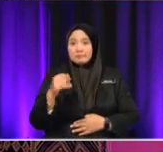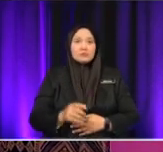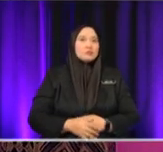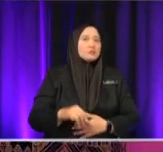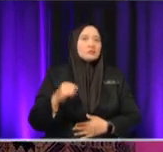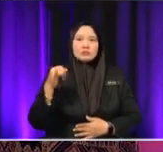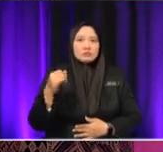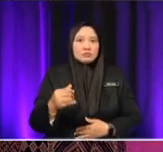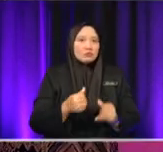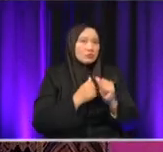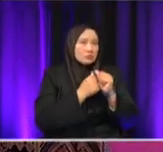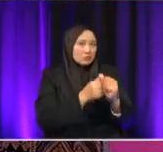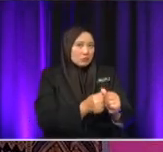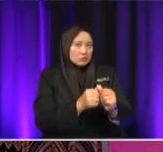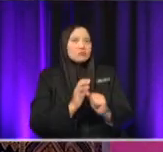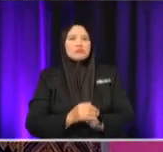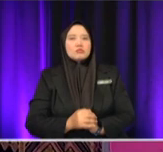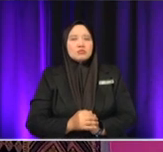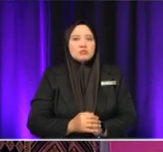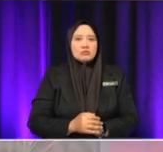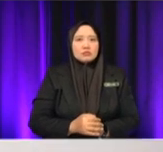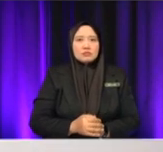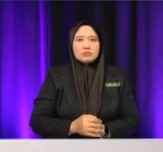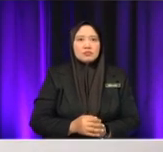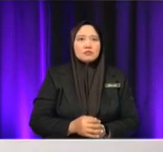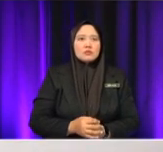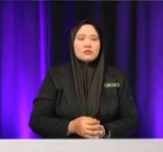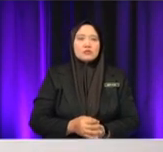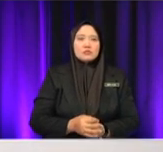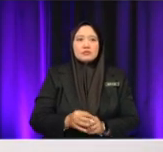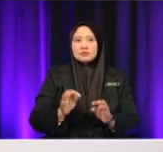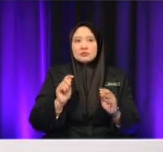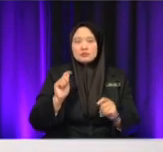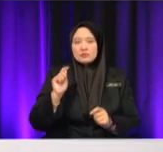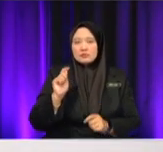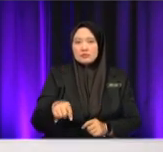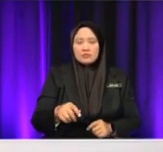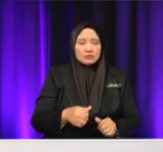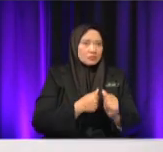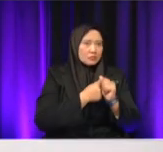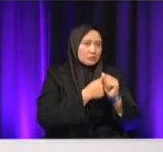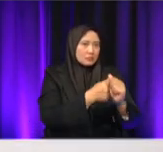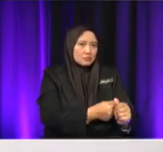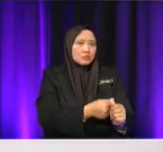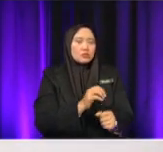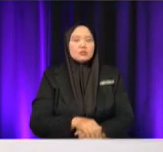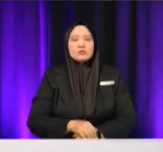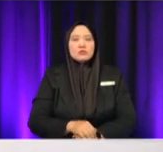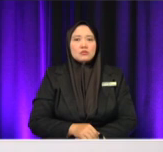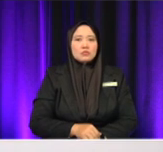oke Ada anak murid saja yang ingin berfungsi pandangan berkaitan dengan mentaati perintah suami ini